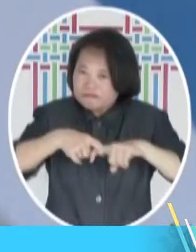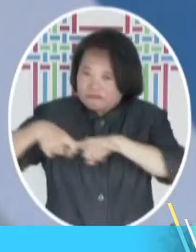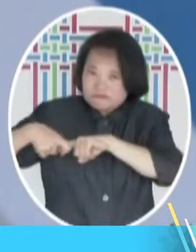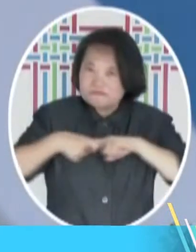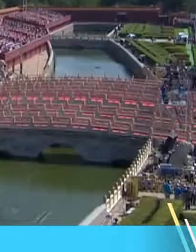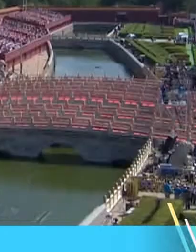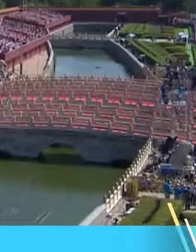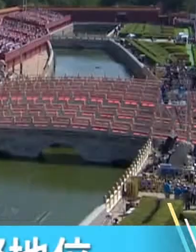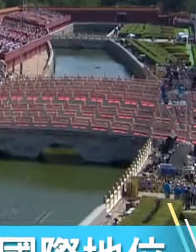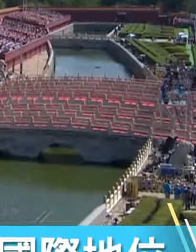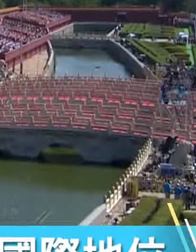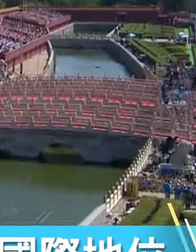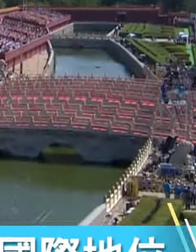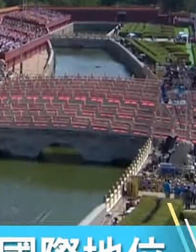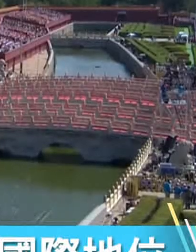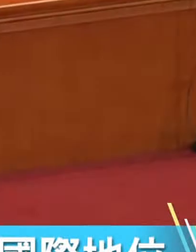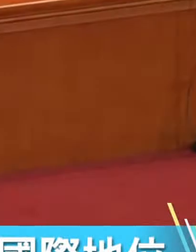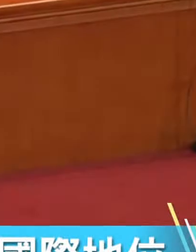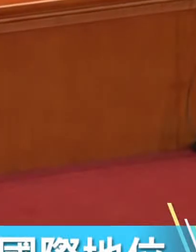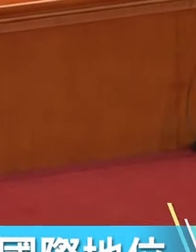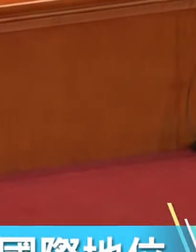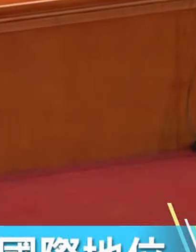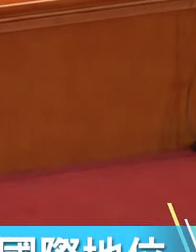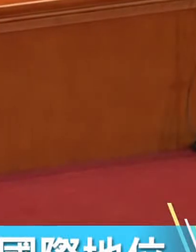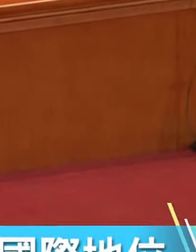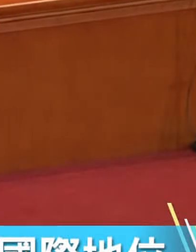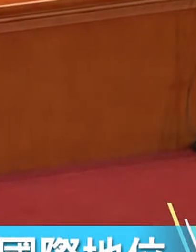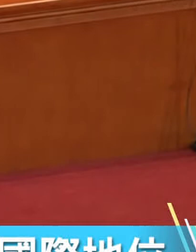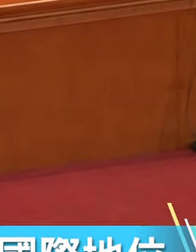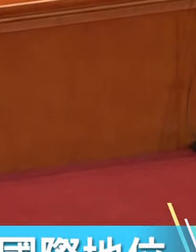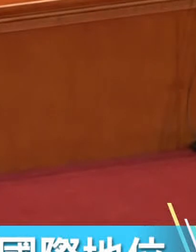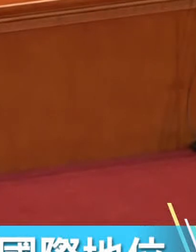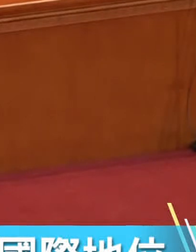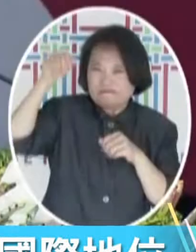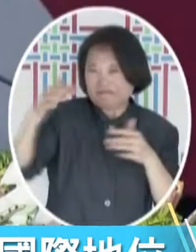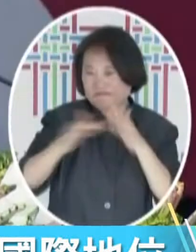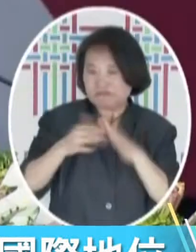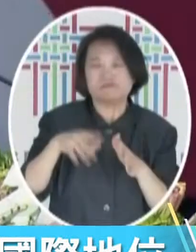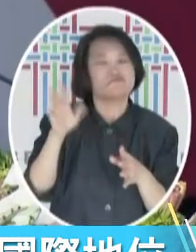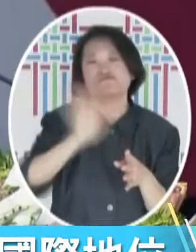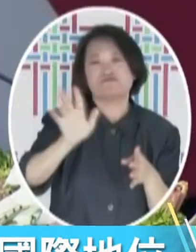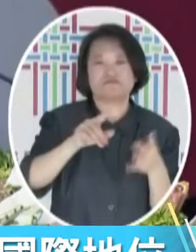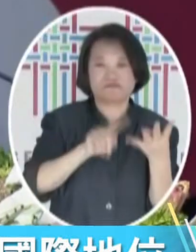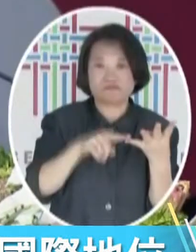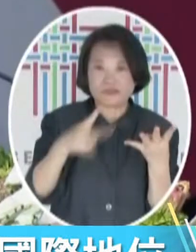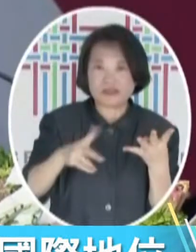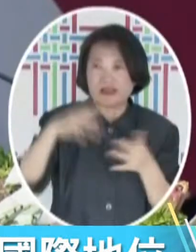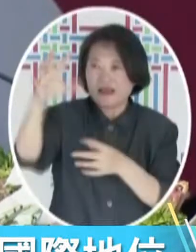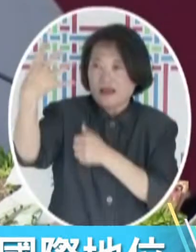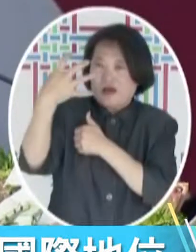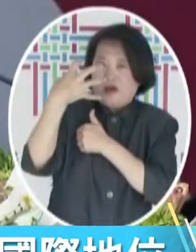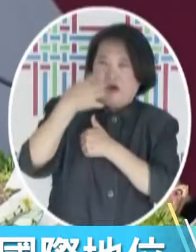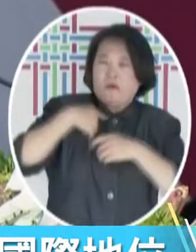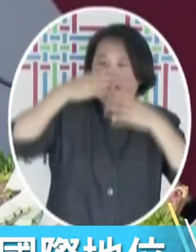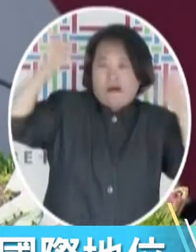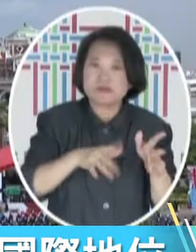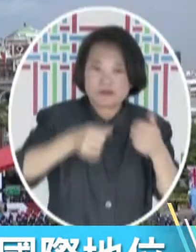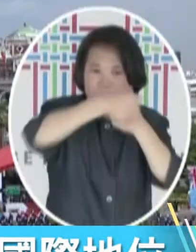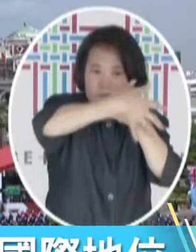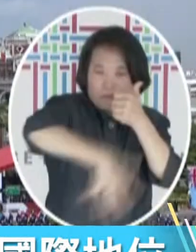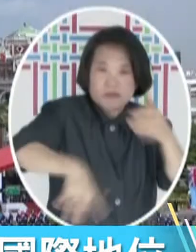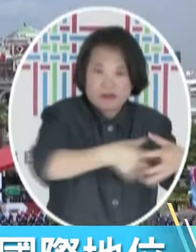关系和连结。 在中共即将召开19大的前夕，敏感时刻，蔡英文稳中求变，柔性喊话，